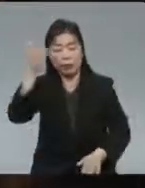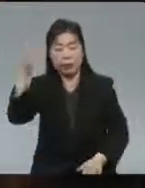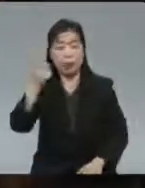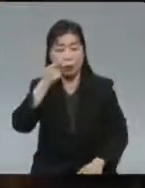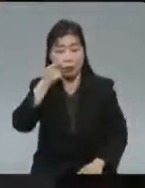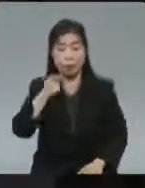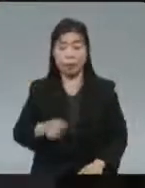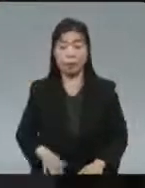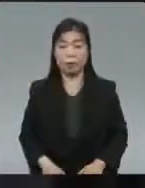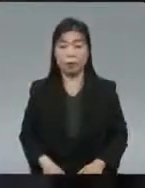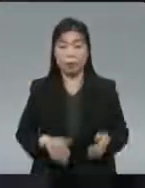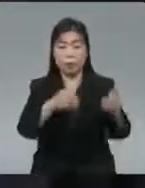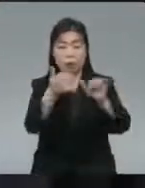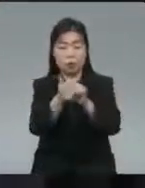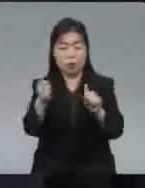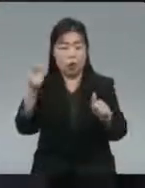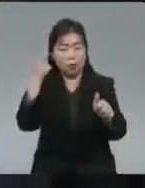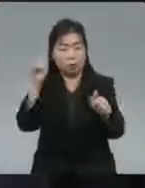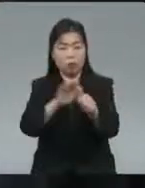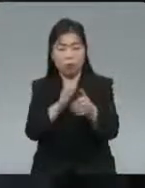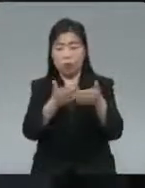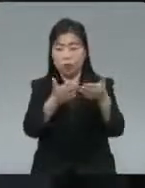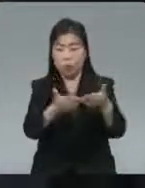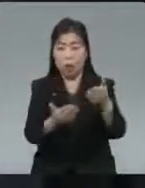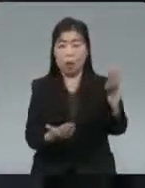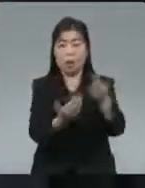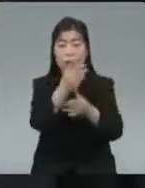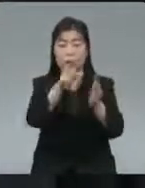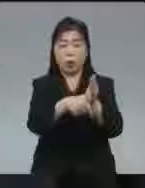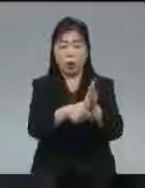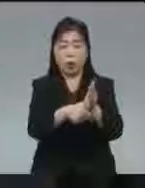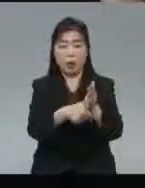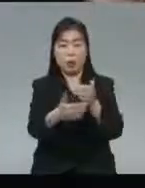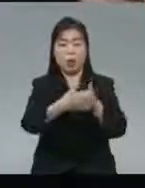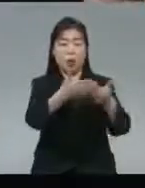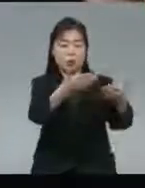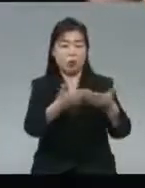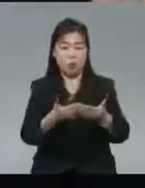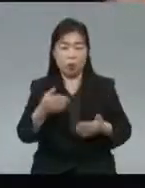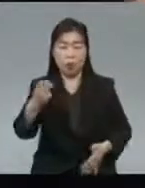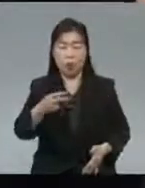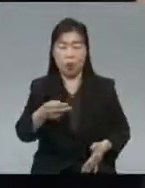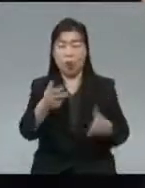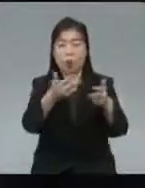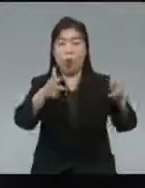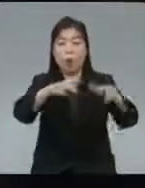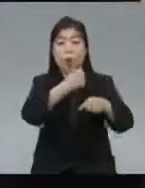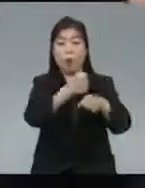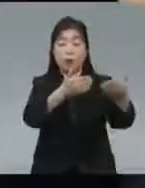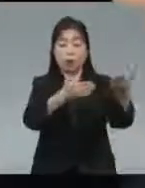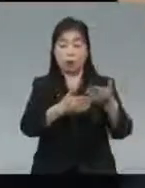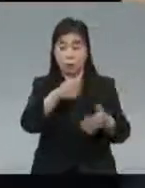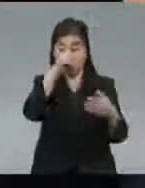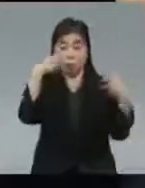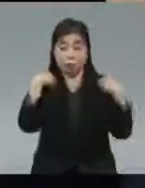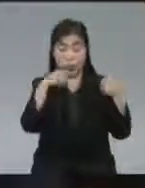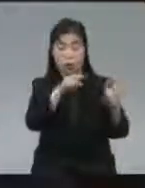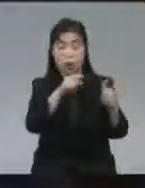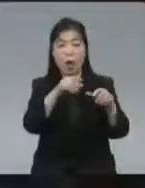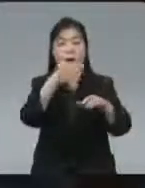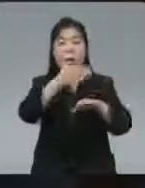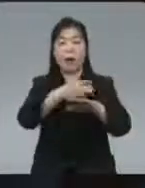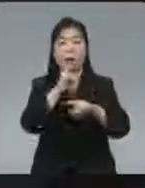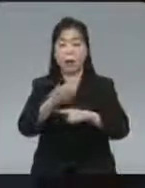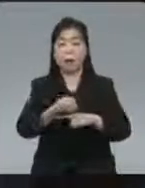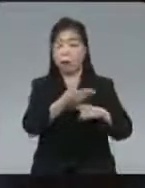乗せた遊覧船がクルーズ船に追突され沈没し25人が死亡し1人は行方不明のまま